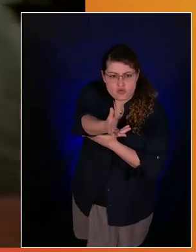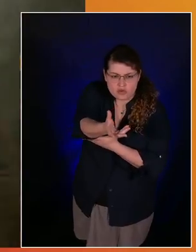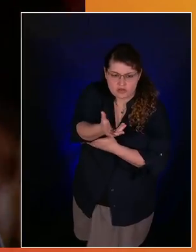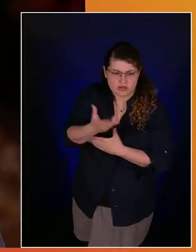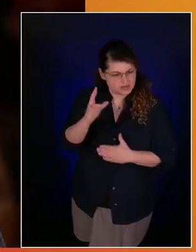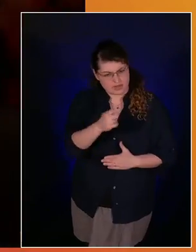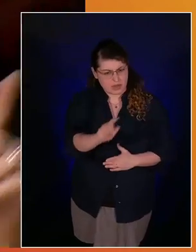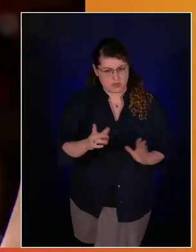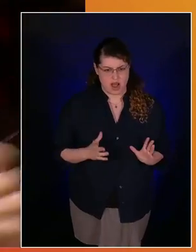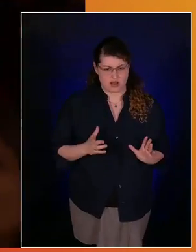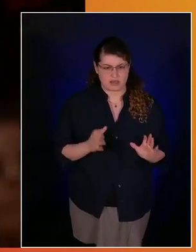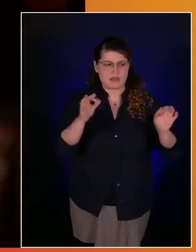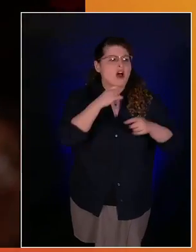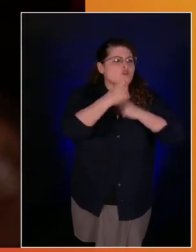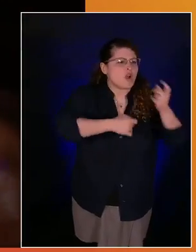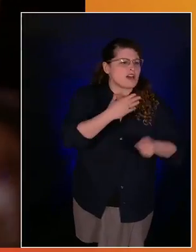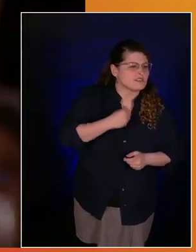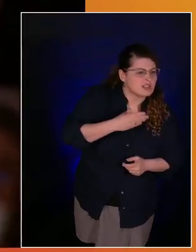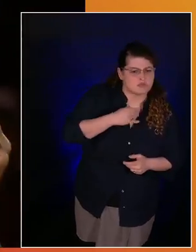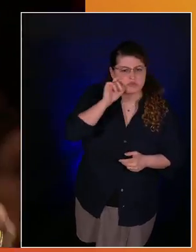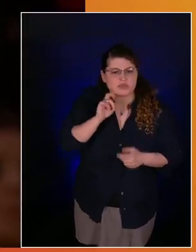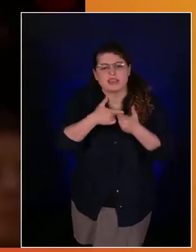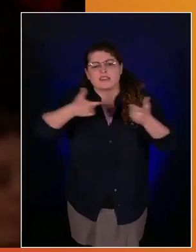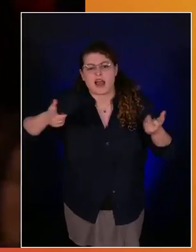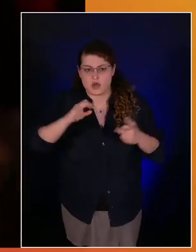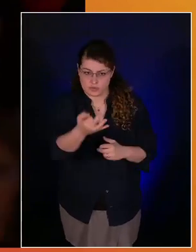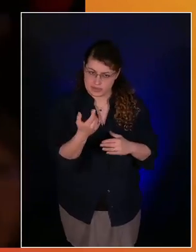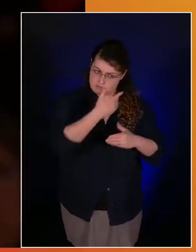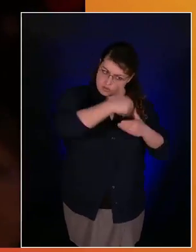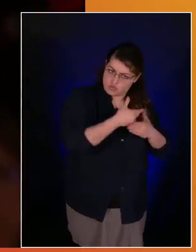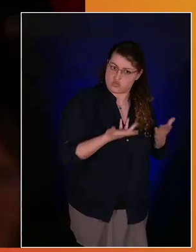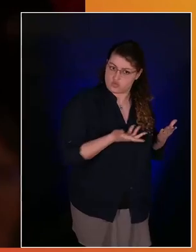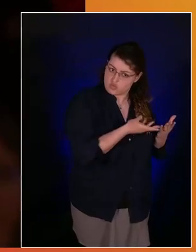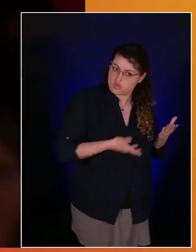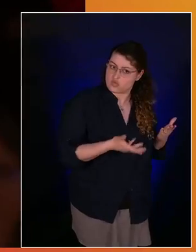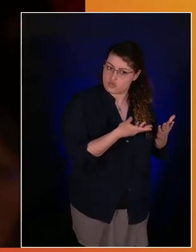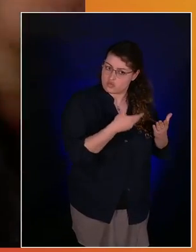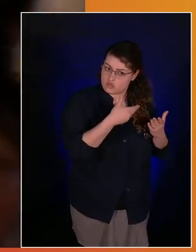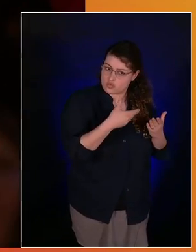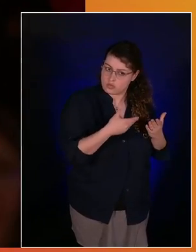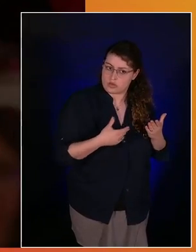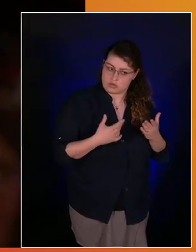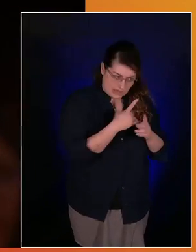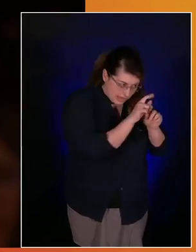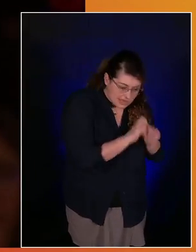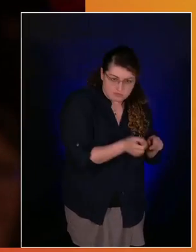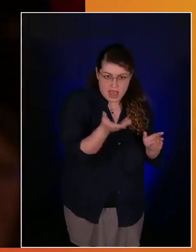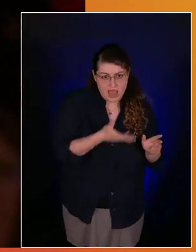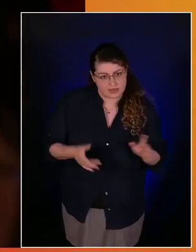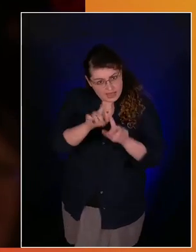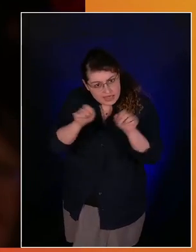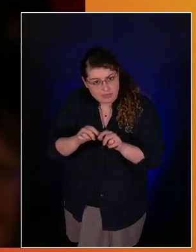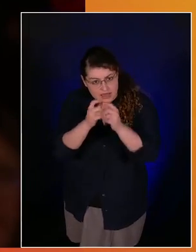on va parler de violence sexis on va parler de tout ça mais chez nous en notre sein respectons-nous respectons la